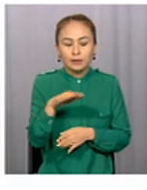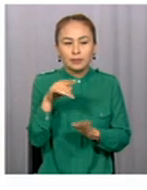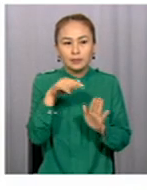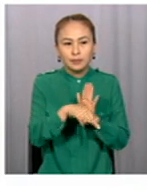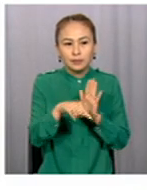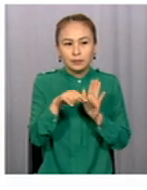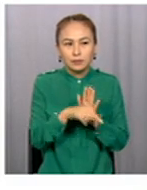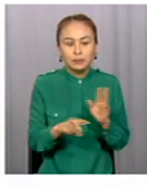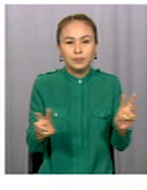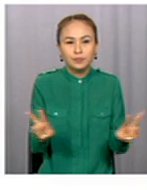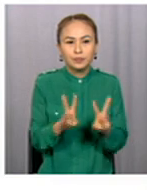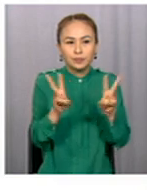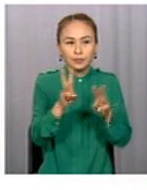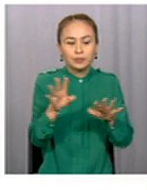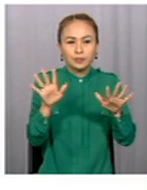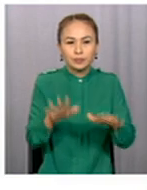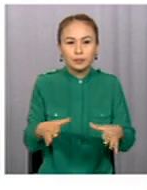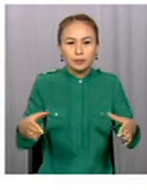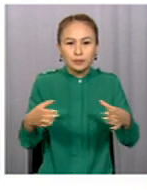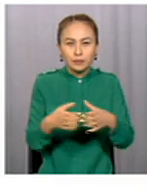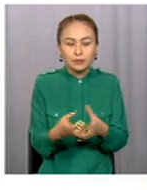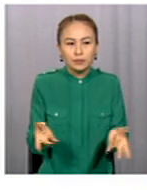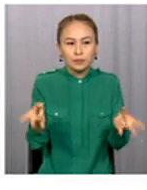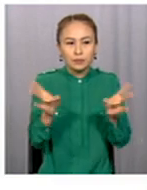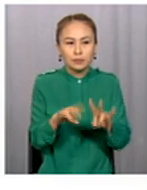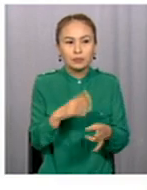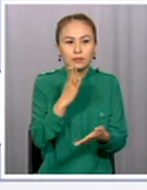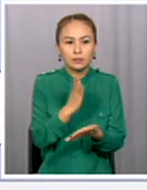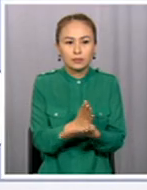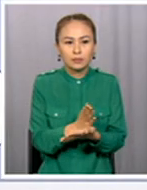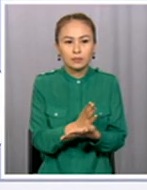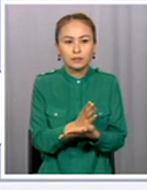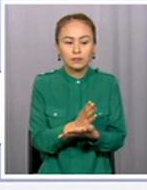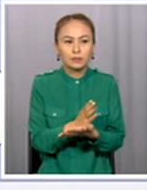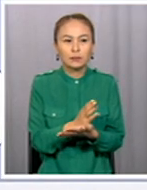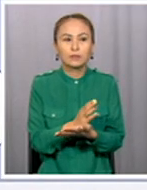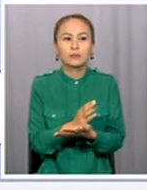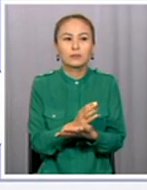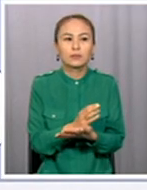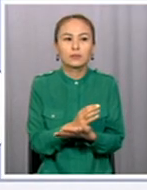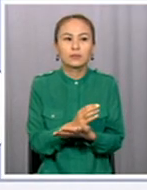от жағылған орындардың қалдықтары да табылған.